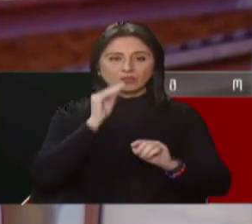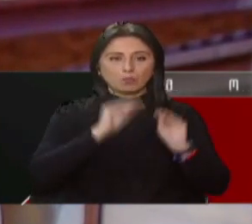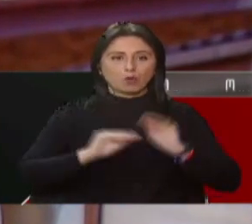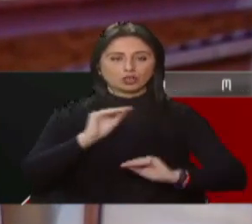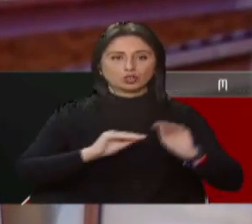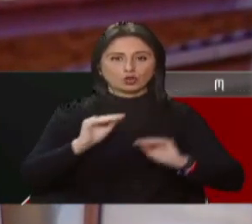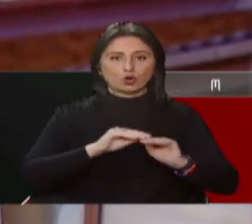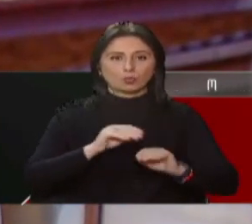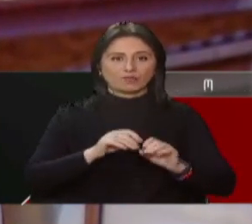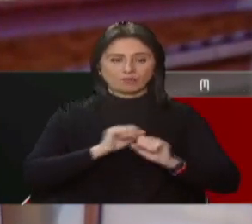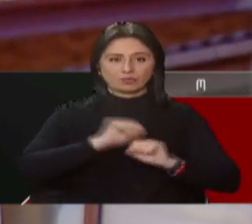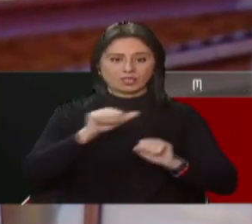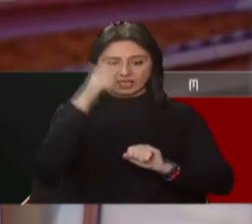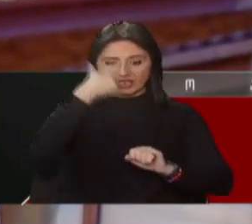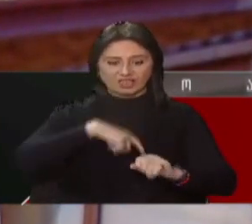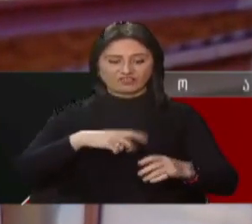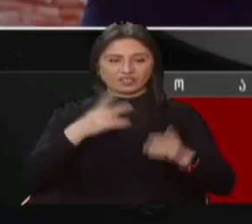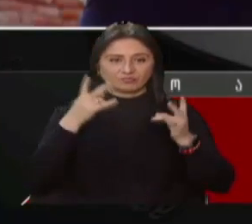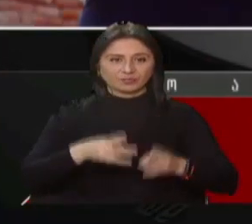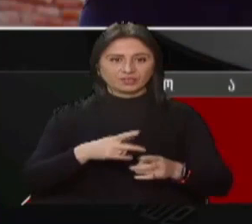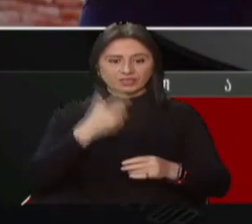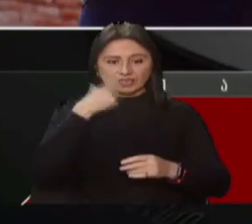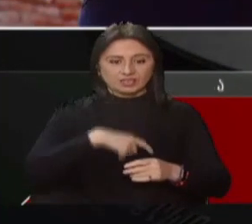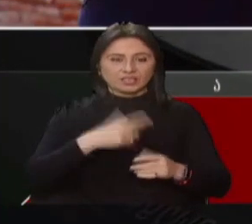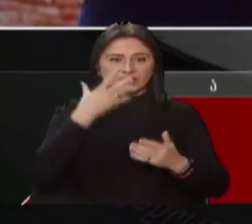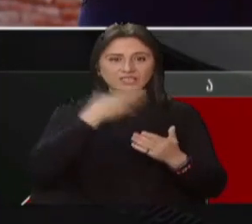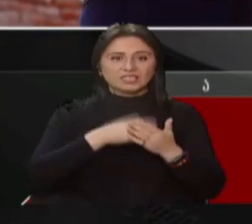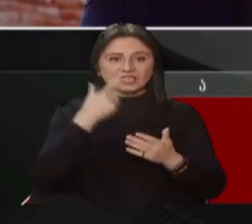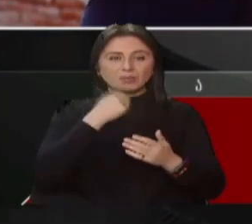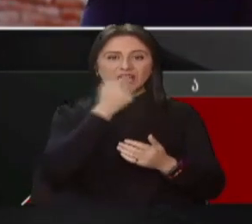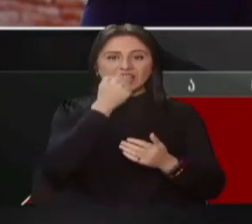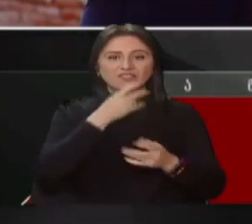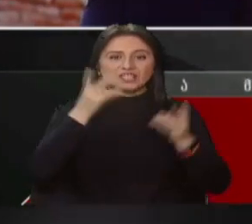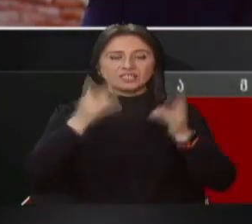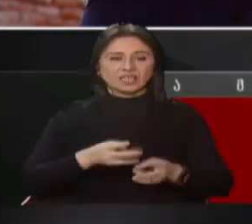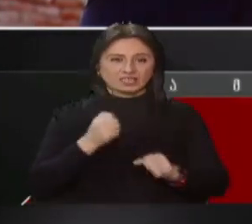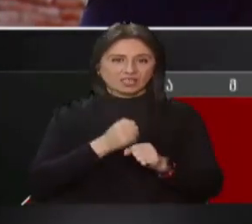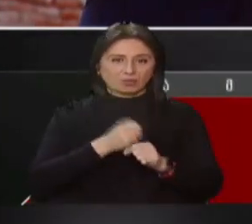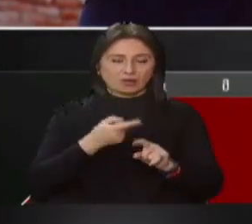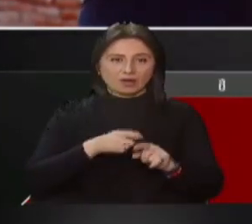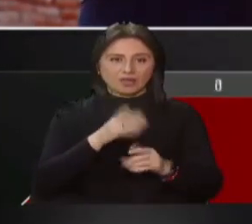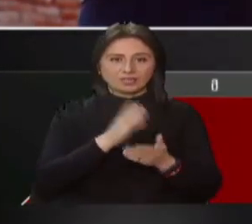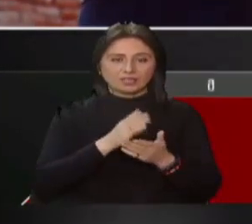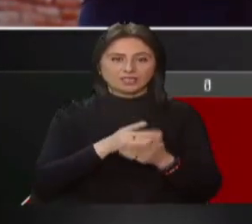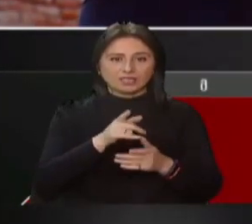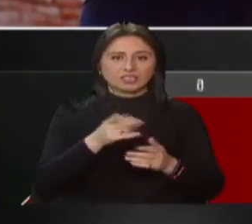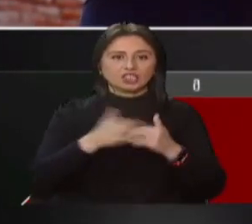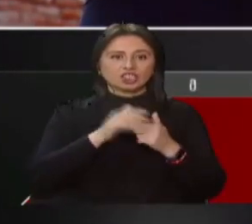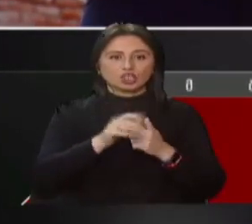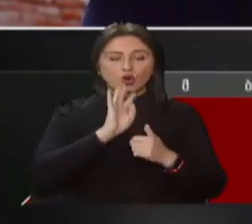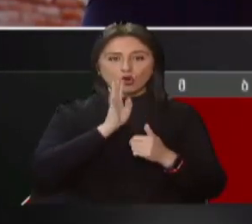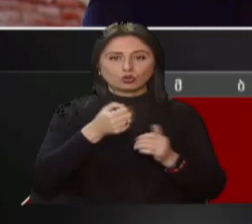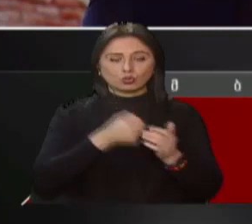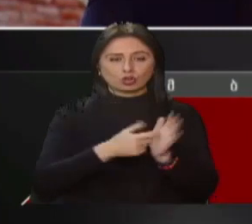მოწყობილობის გასროლას, თვით დაზიანების, სიცოცხლის მოსპობის ან რაიმე ნივთის დაზიანების მიზნით, და ეს ისჯება